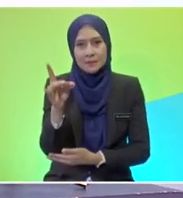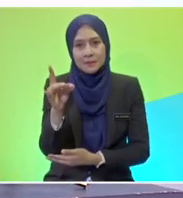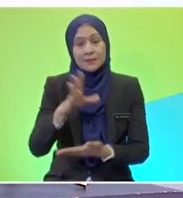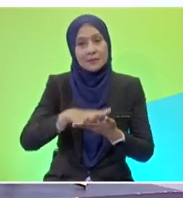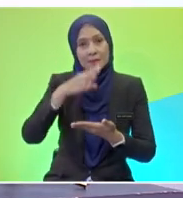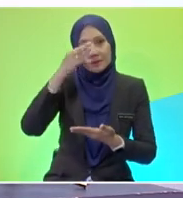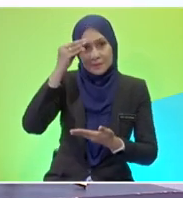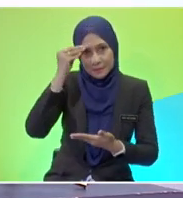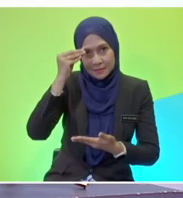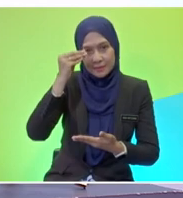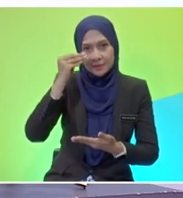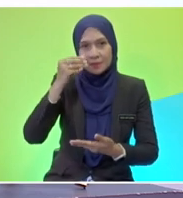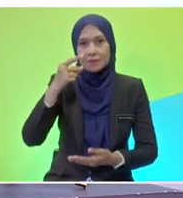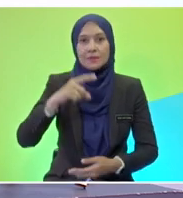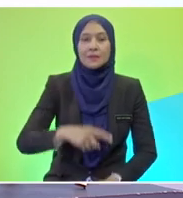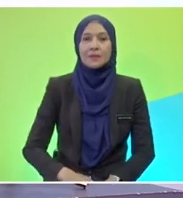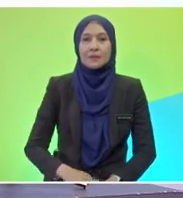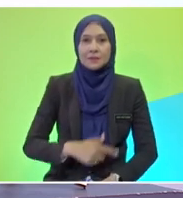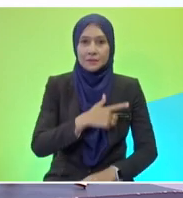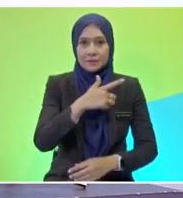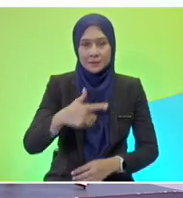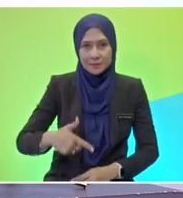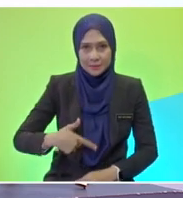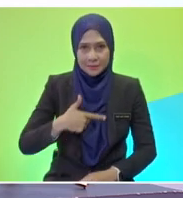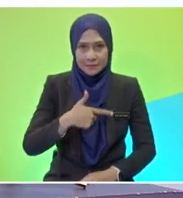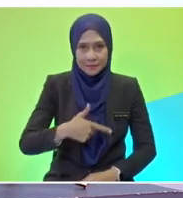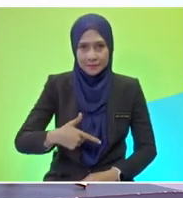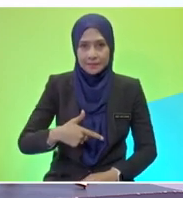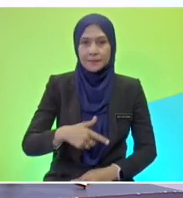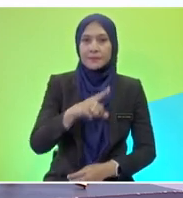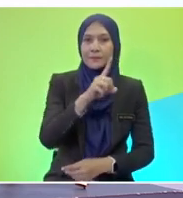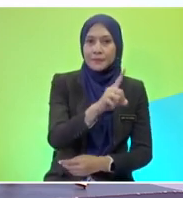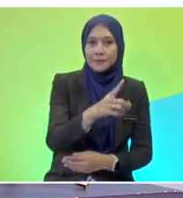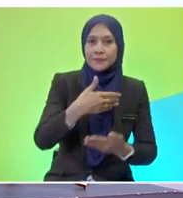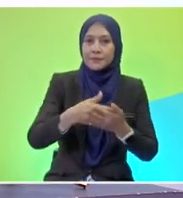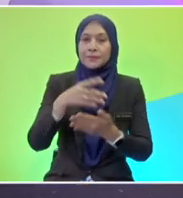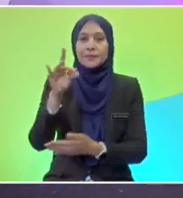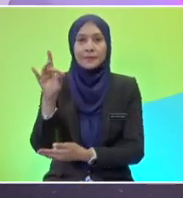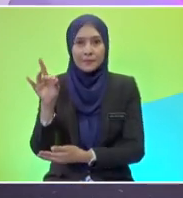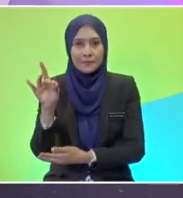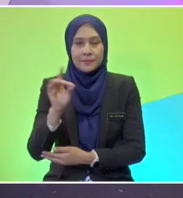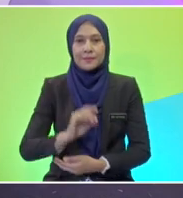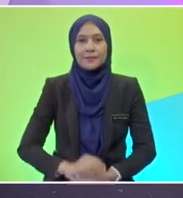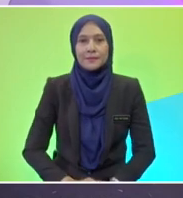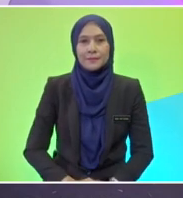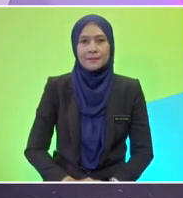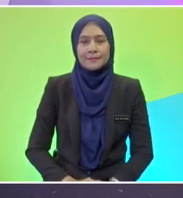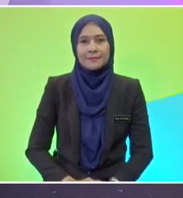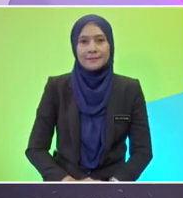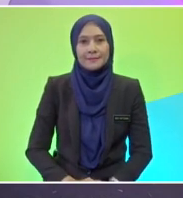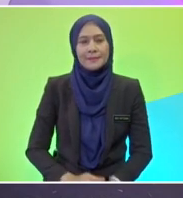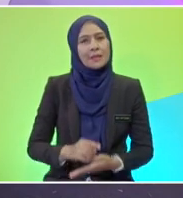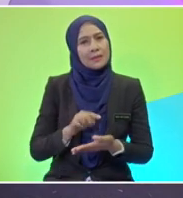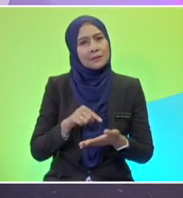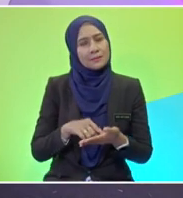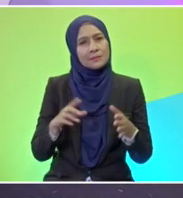1 hingga 18 untuk menyelesaikan operasi tolak. Baiklah cikgu. Mesti Kak Fika tertanya-tanya. Yang ini apa? Macam mana